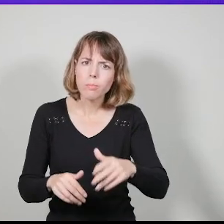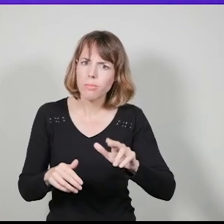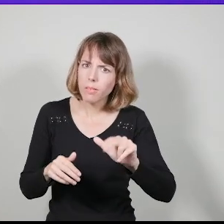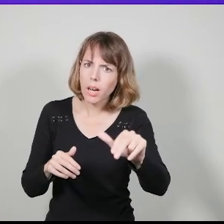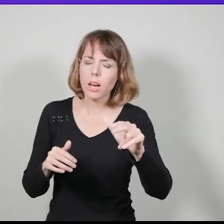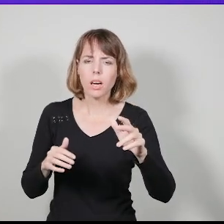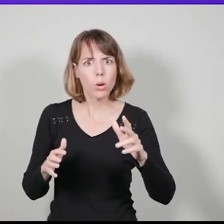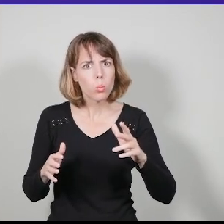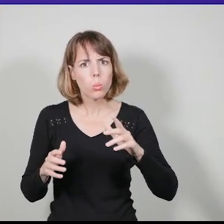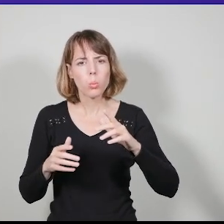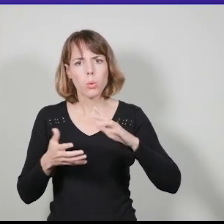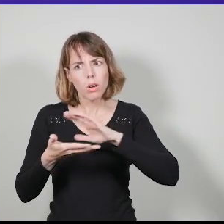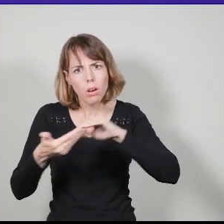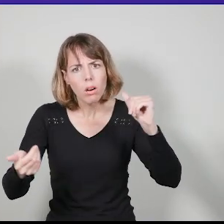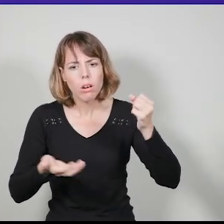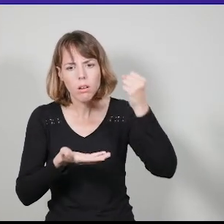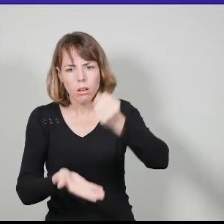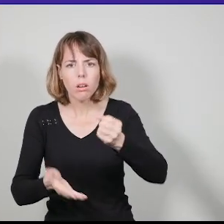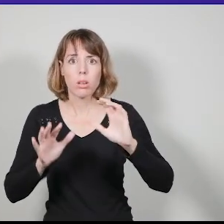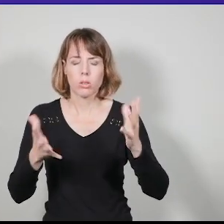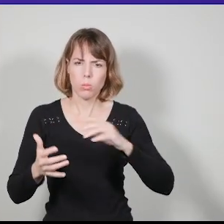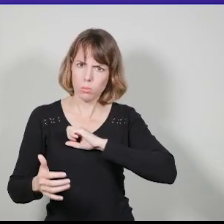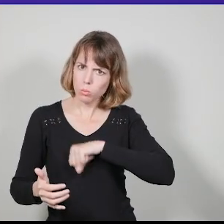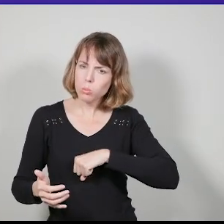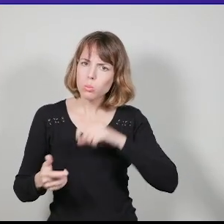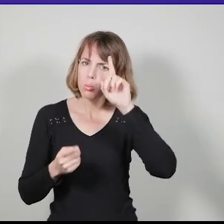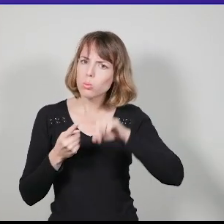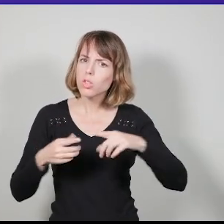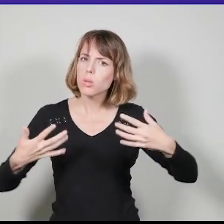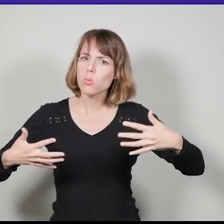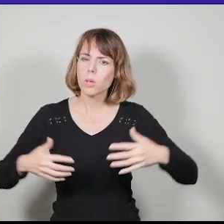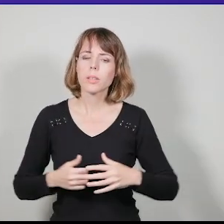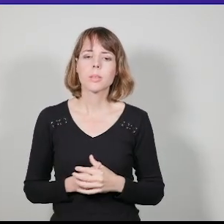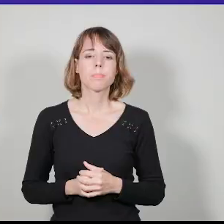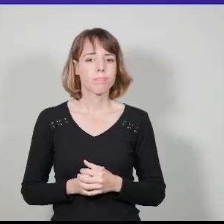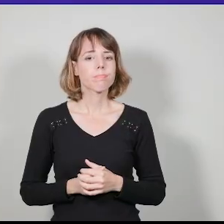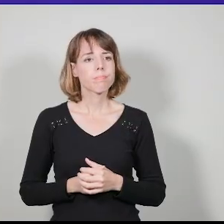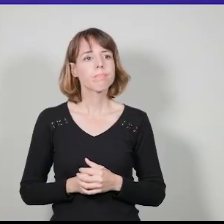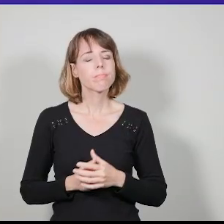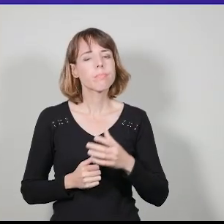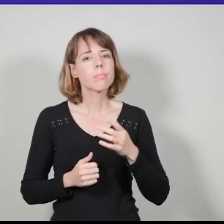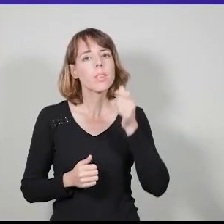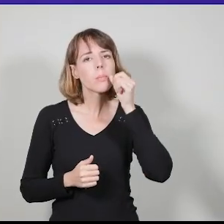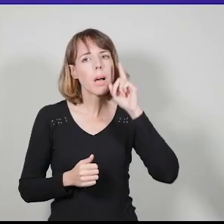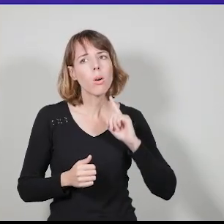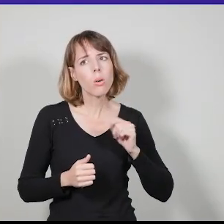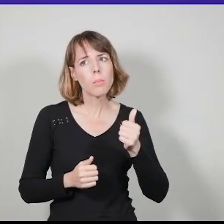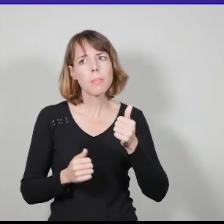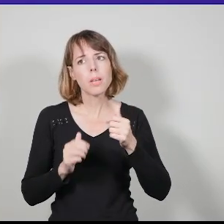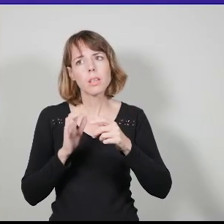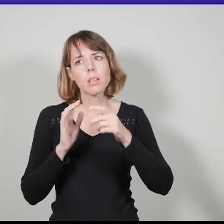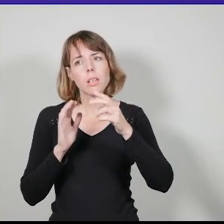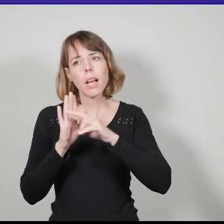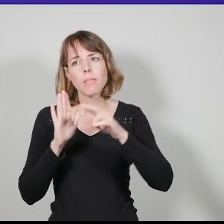choses. Sur les 140 parents, qui ont rencontré les référents professionnels, la moyenne